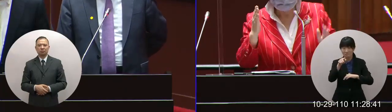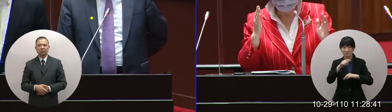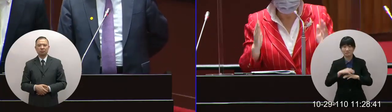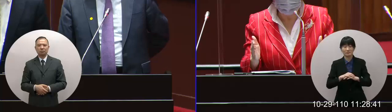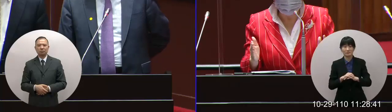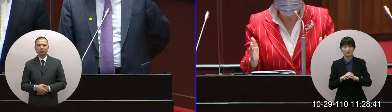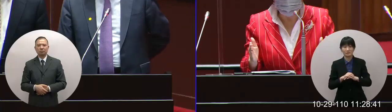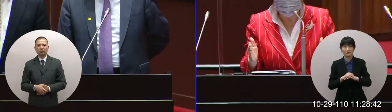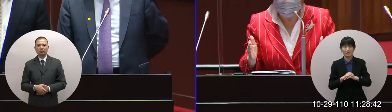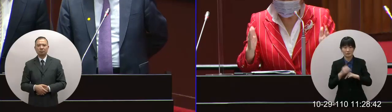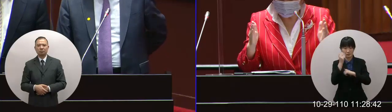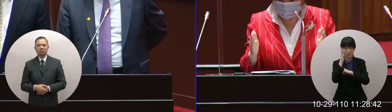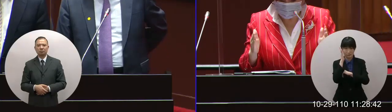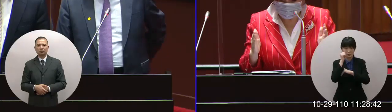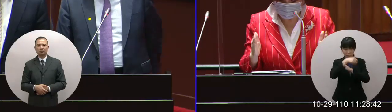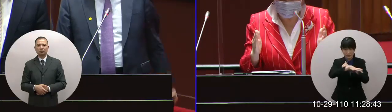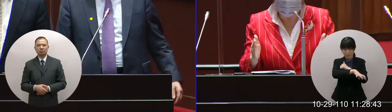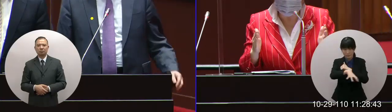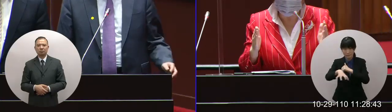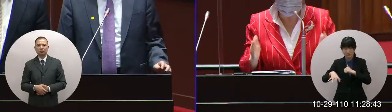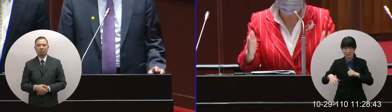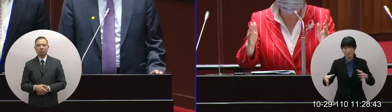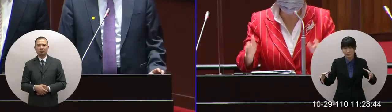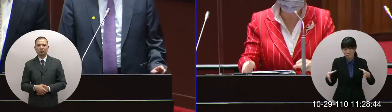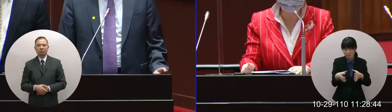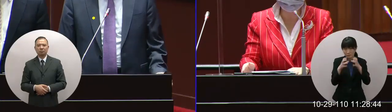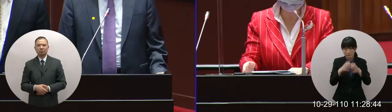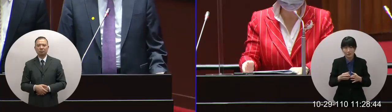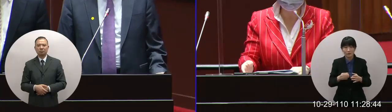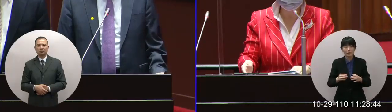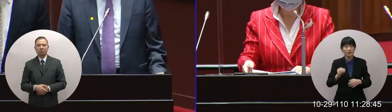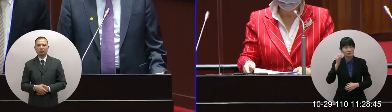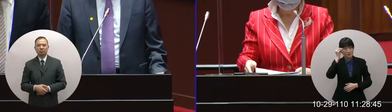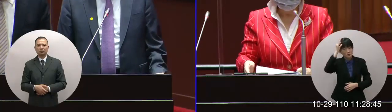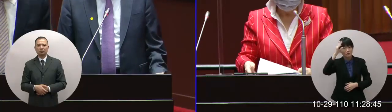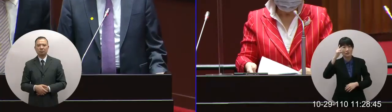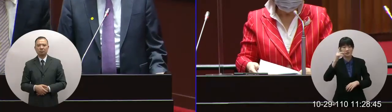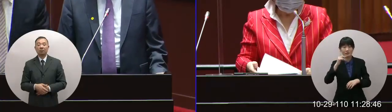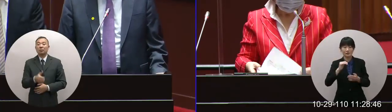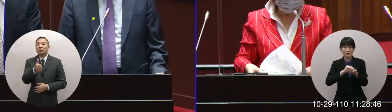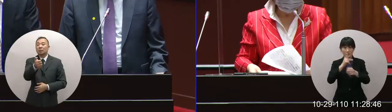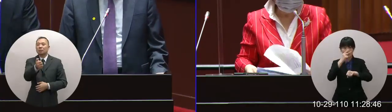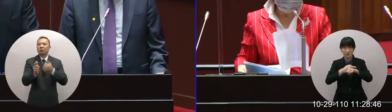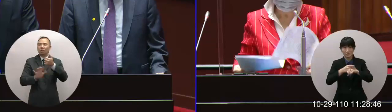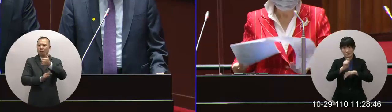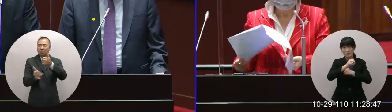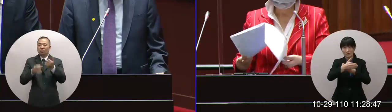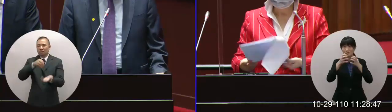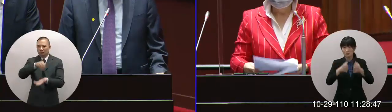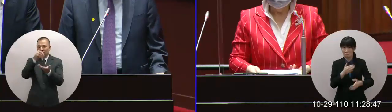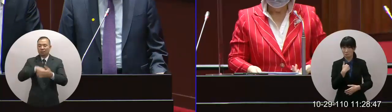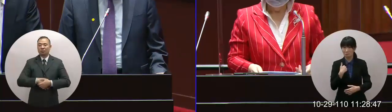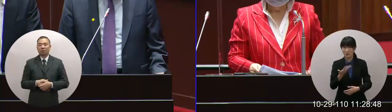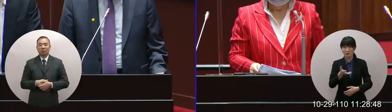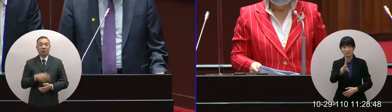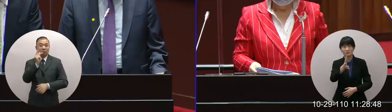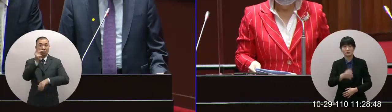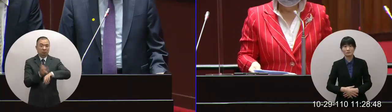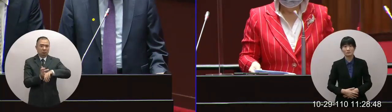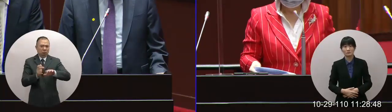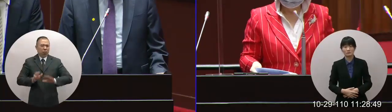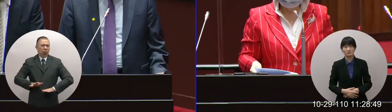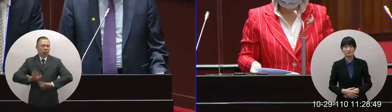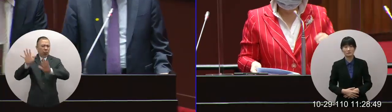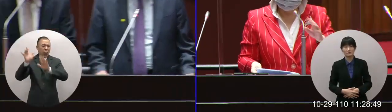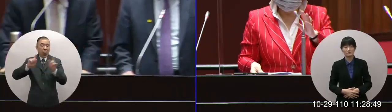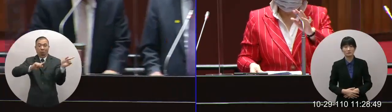成立跨部会的智慧医疗科技办公室呢？ 谢谢委员指教。科技的进步一日千